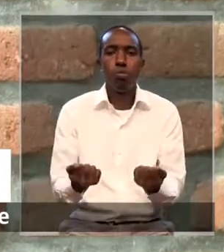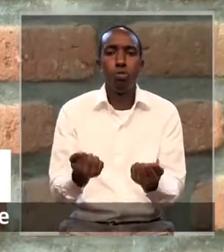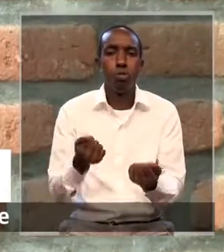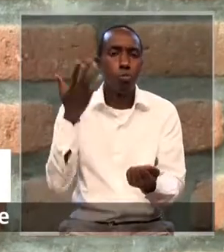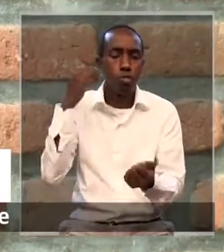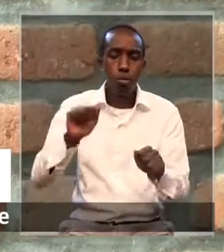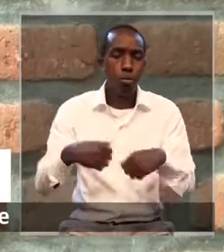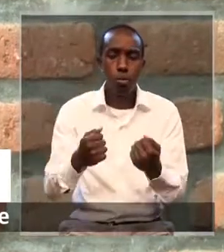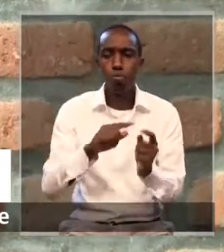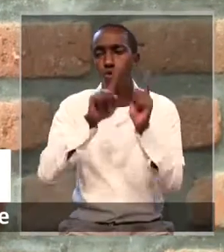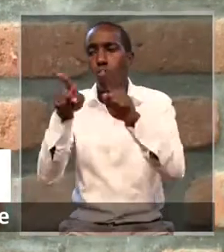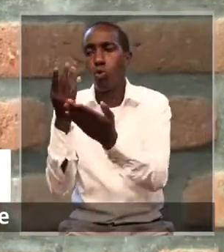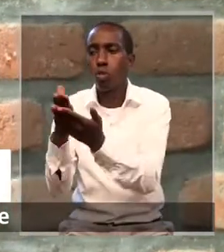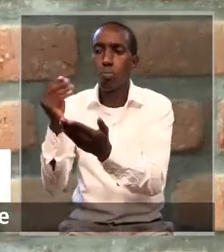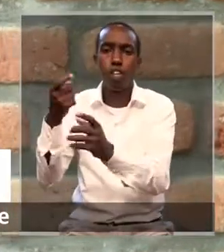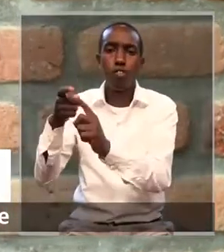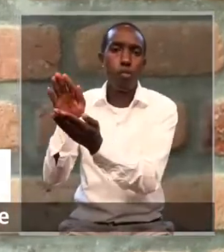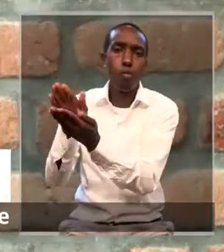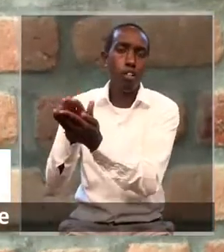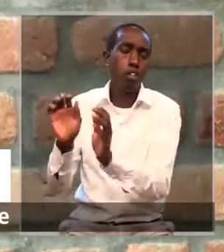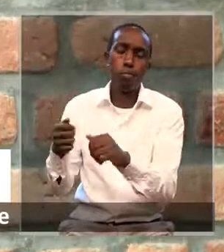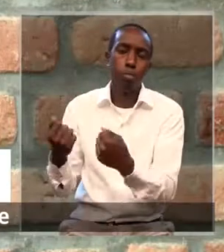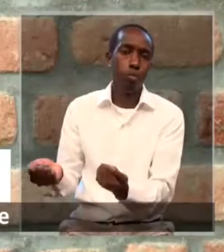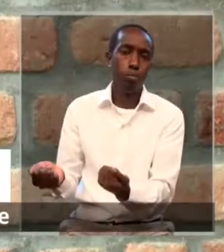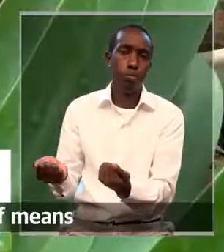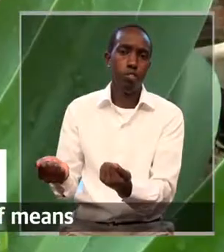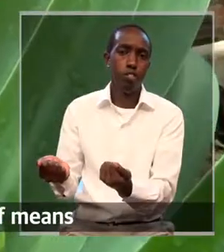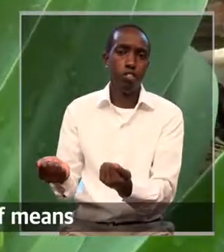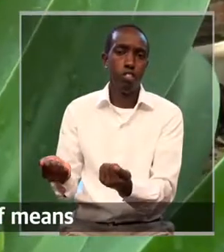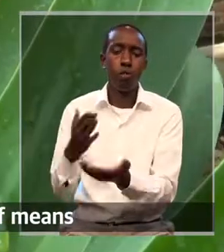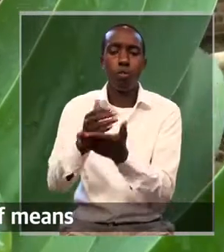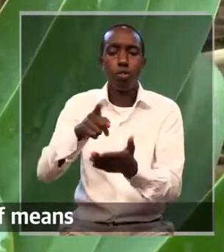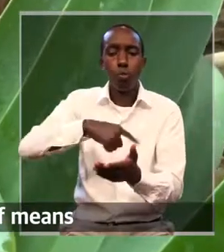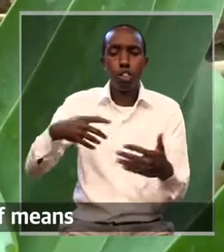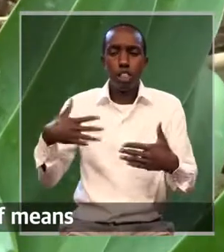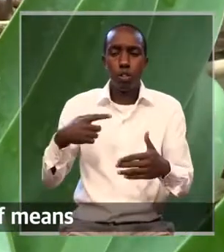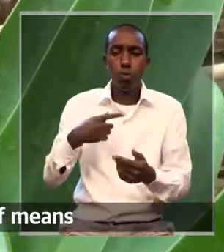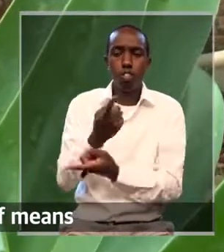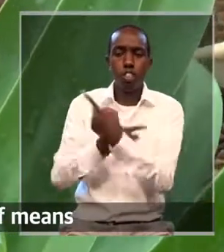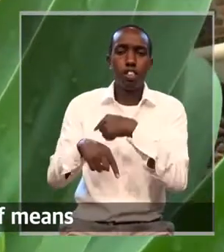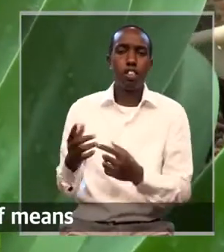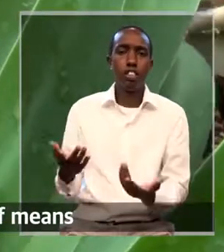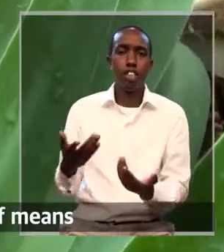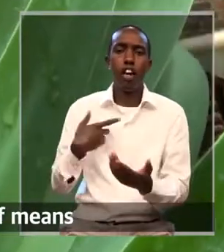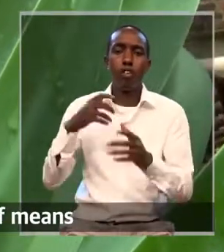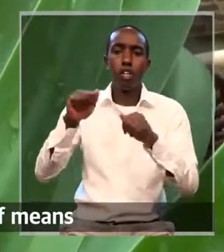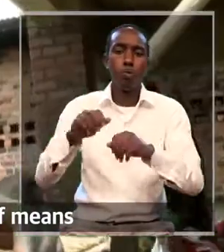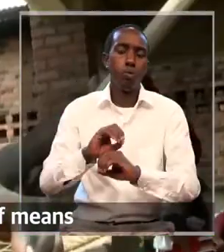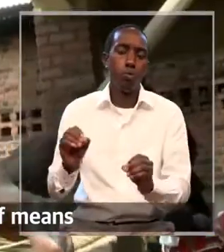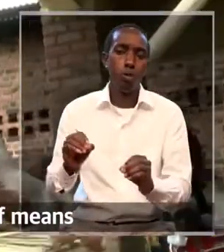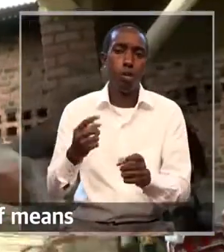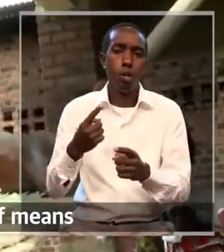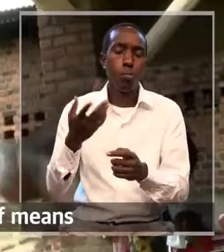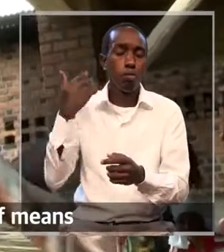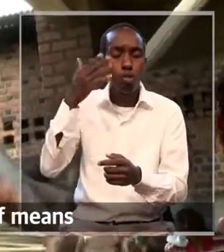ngo dutinyuke tujye gusaba amafaranga mu bigo by'imari kubera ko twitinyaga ngo dufite ubumuga nta bushobozi.